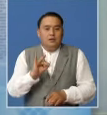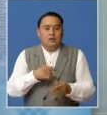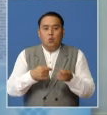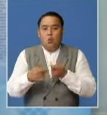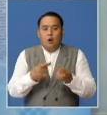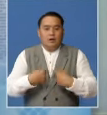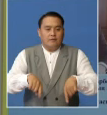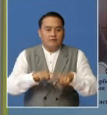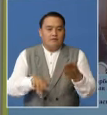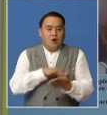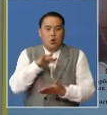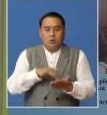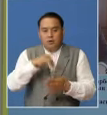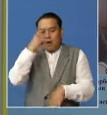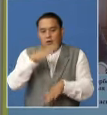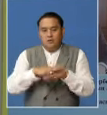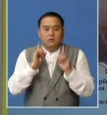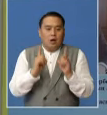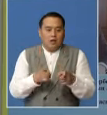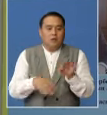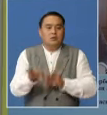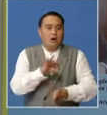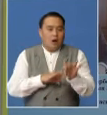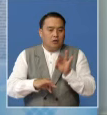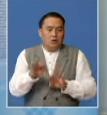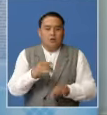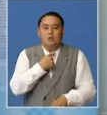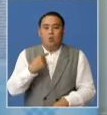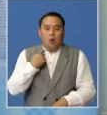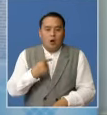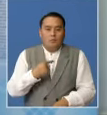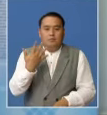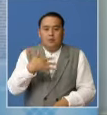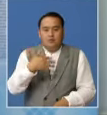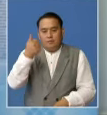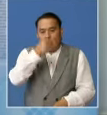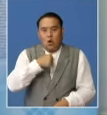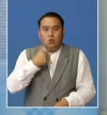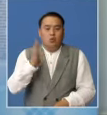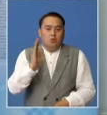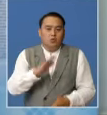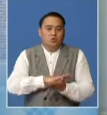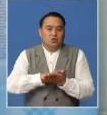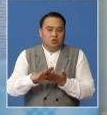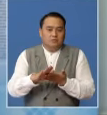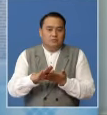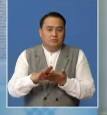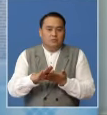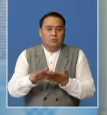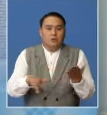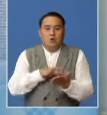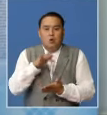начальники отдела города, акимата. Согласно проекту, Талдыкурган в 50-м году будет чистым